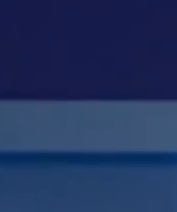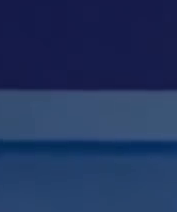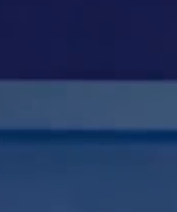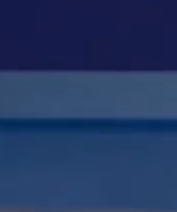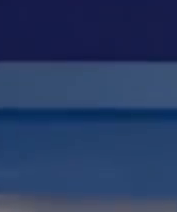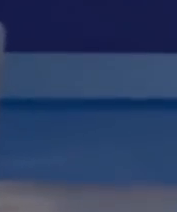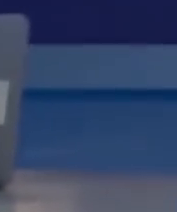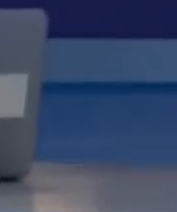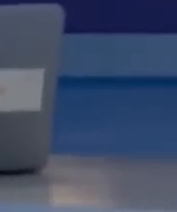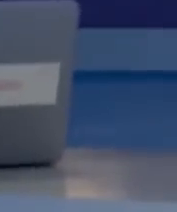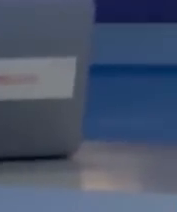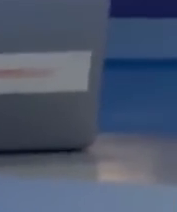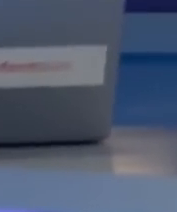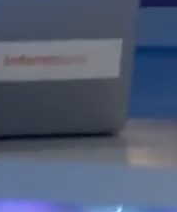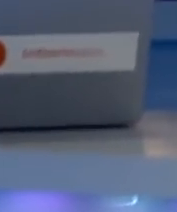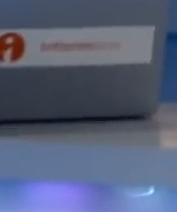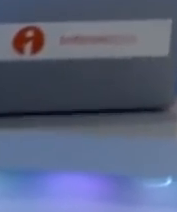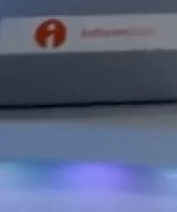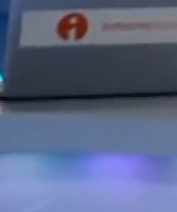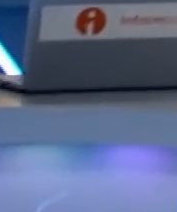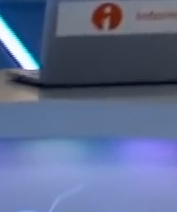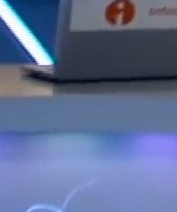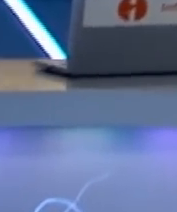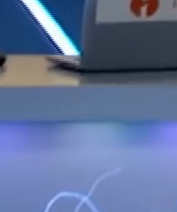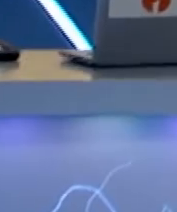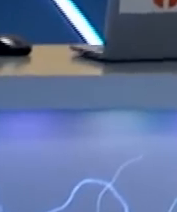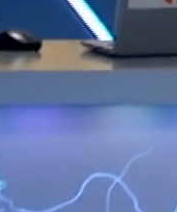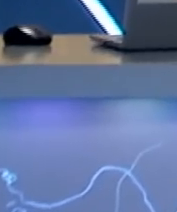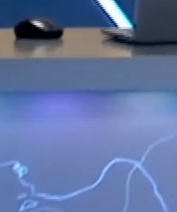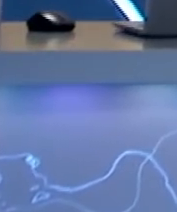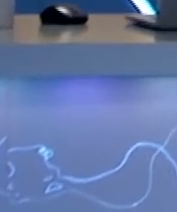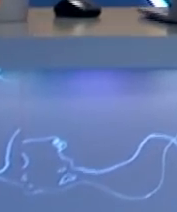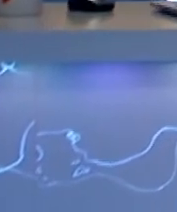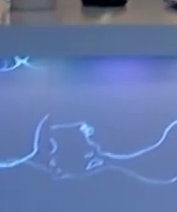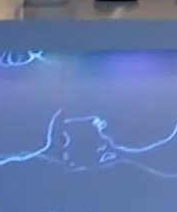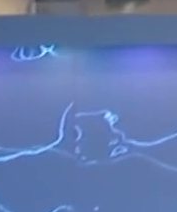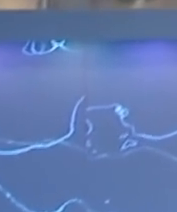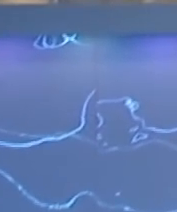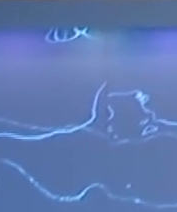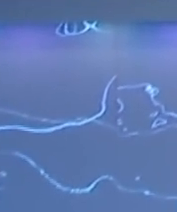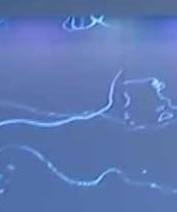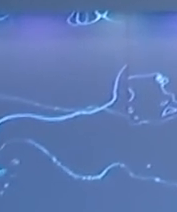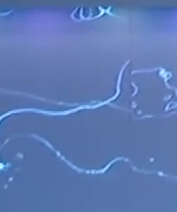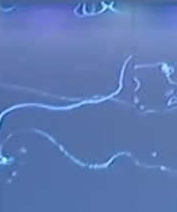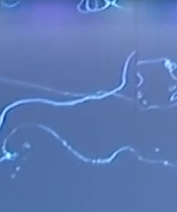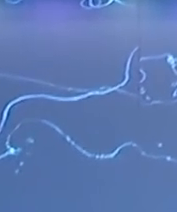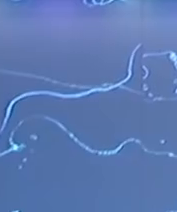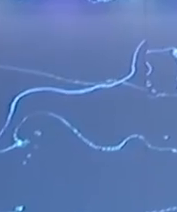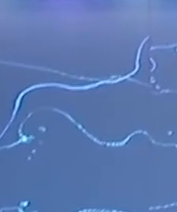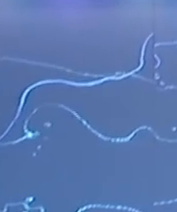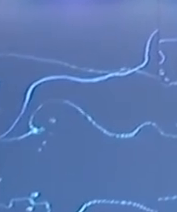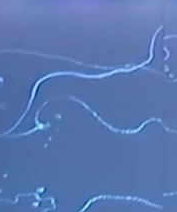Еліміздің 9 облысында айналымдағы ақша күрт құнсызданып, жылдық инфляция 8,7% құраған. Бұл